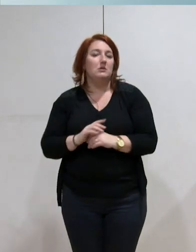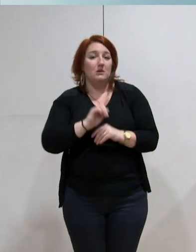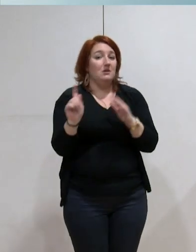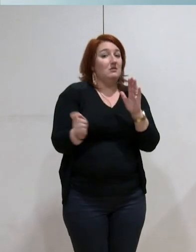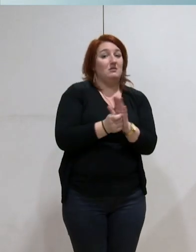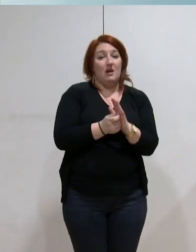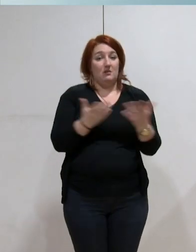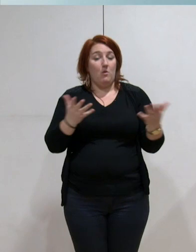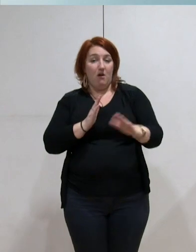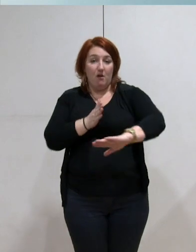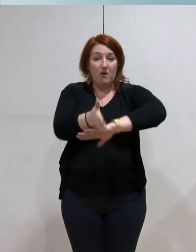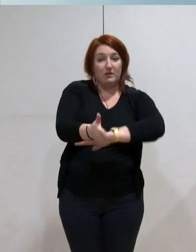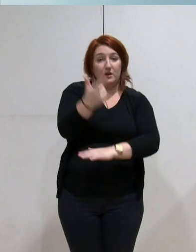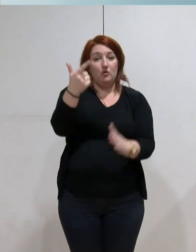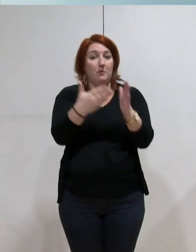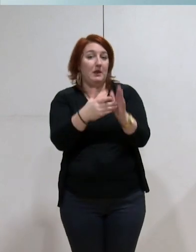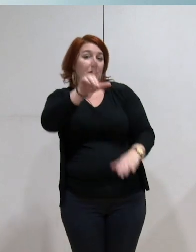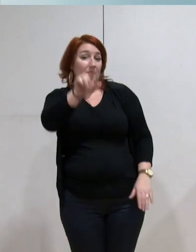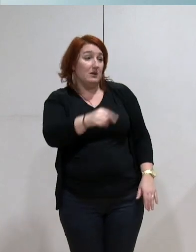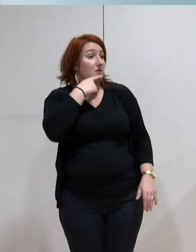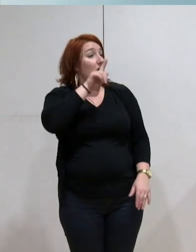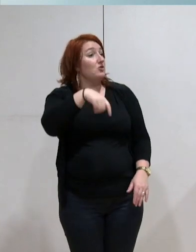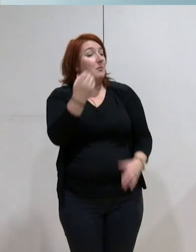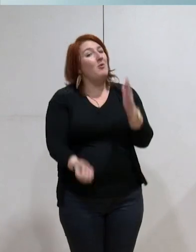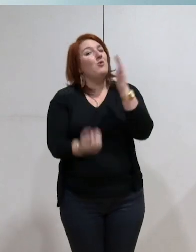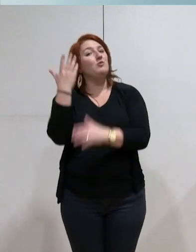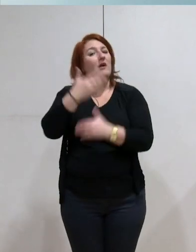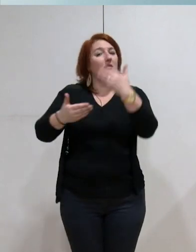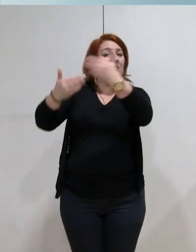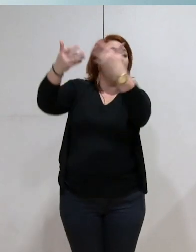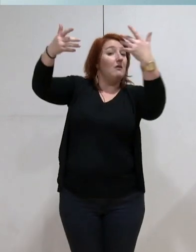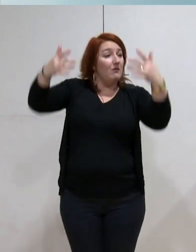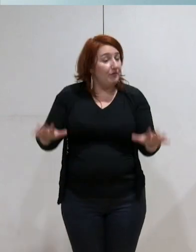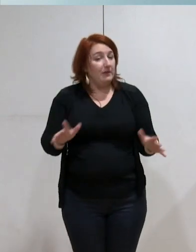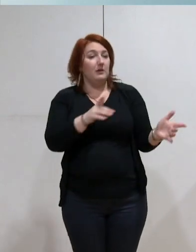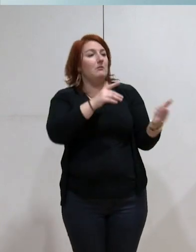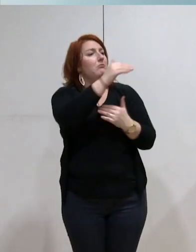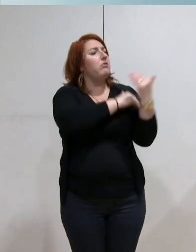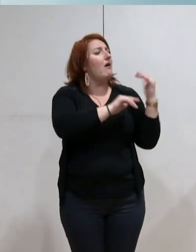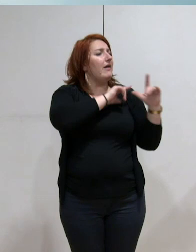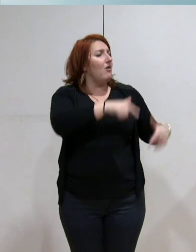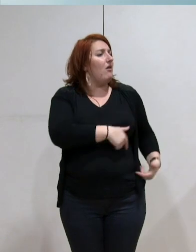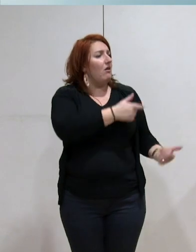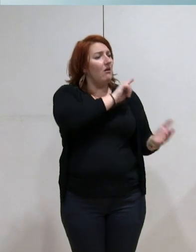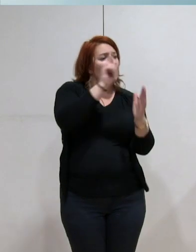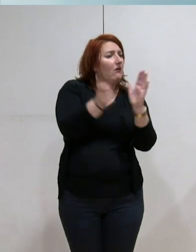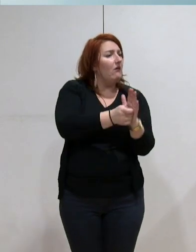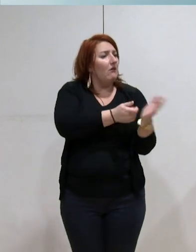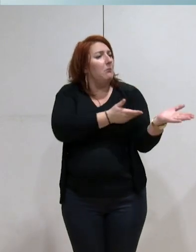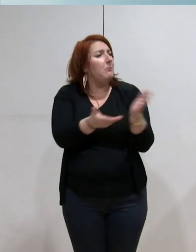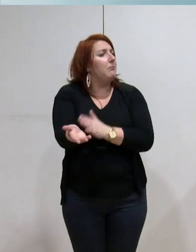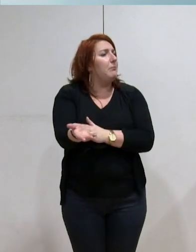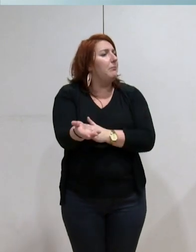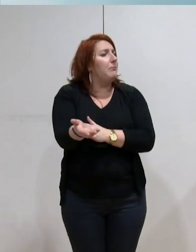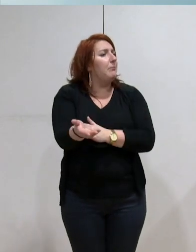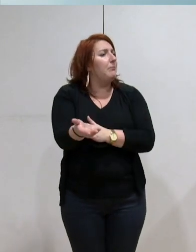correspond à la rentrée 2020 qui qui est en fait la date de livraison de la nouvelle école d'Hydro présentée dans votre plan école c'est l'objet du premier amendement que nous